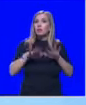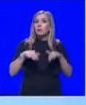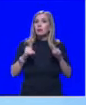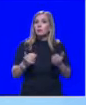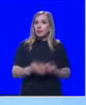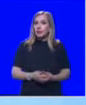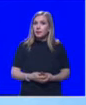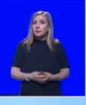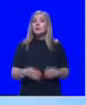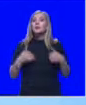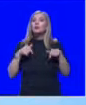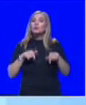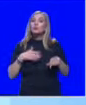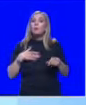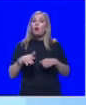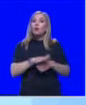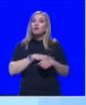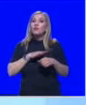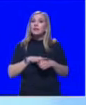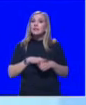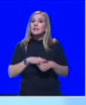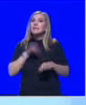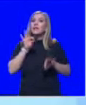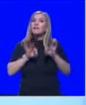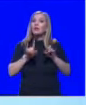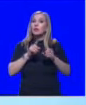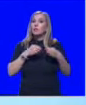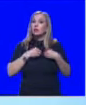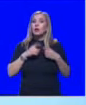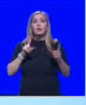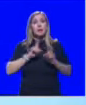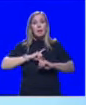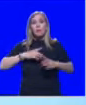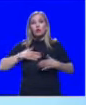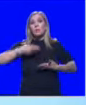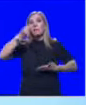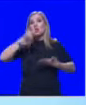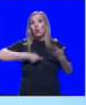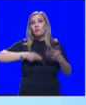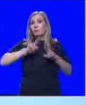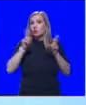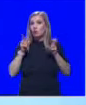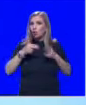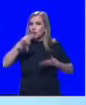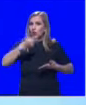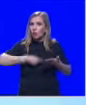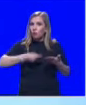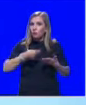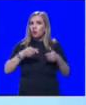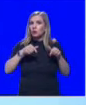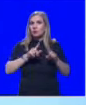има основания за вот на недоверие. Не можеш да сключваш договор. Международен договор, тъй като тук не става